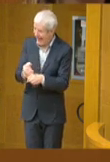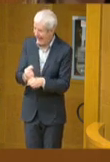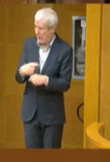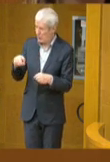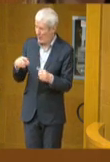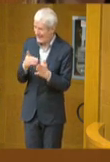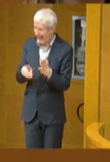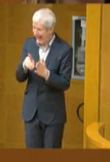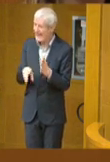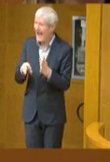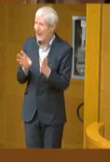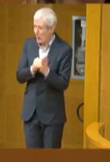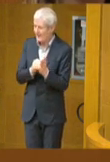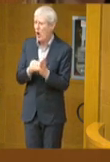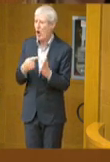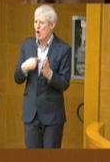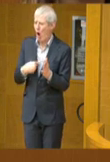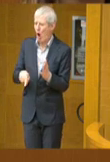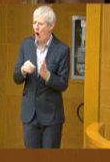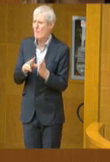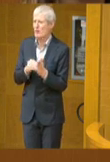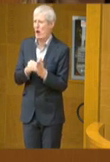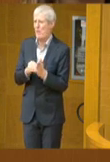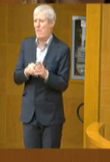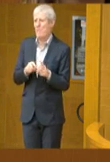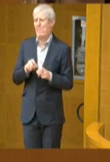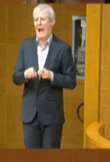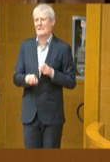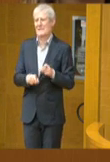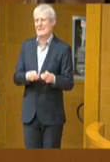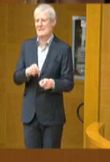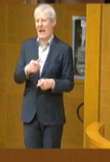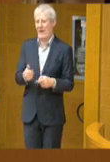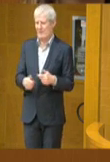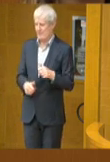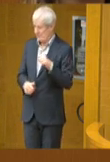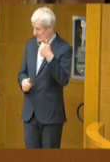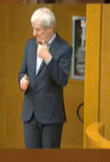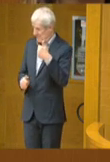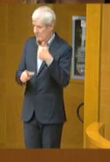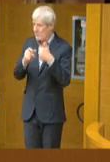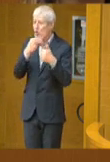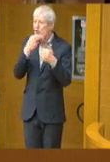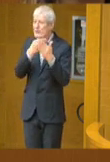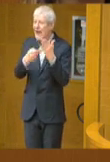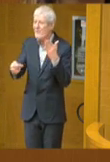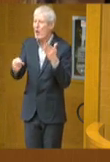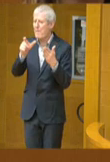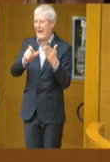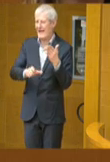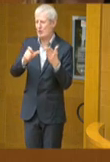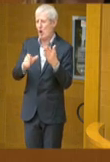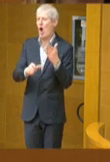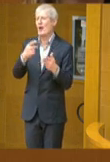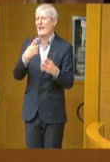due passi importanti. Il primo, definiamo la persona con disabilità, definiamo la condizione di